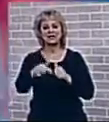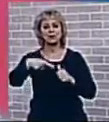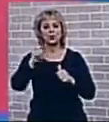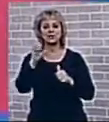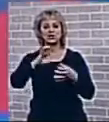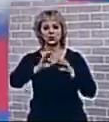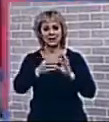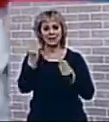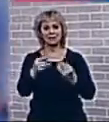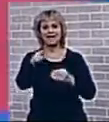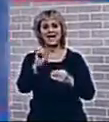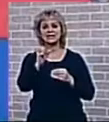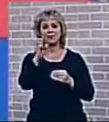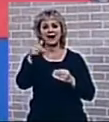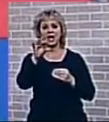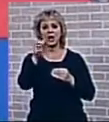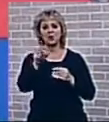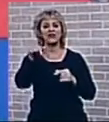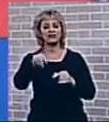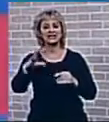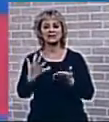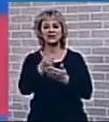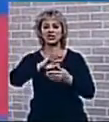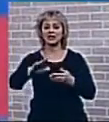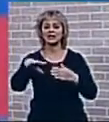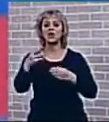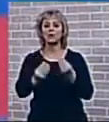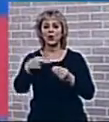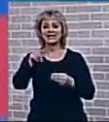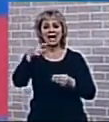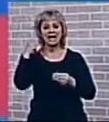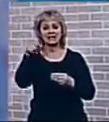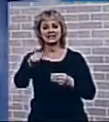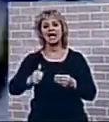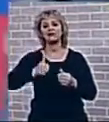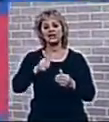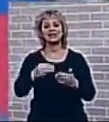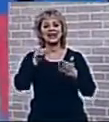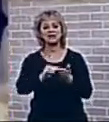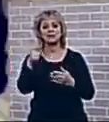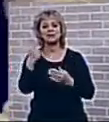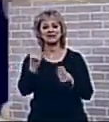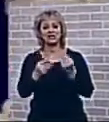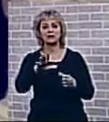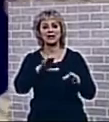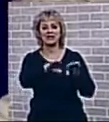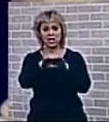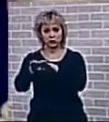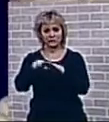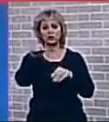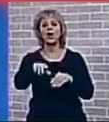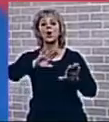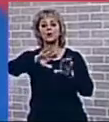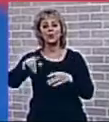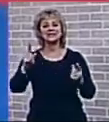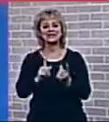прошлой сурдолимпиады Александру Баркалову в этот раз выиграть финальный бой у корейца. Авторитет давил, и первый раунд шли очко в очко. Но